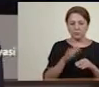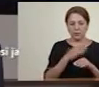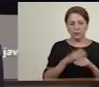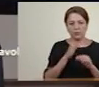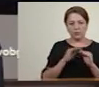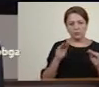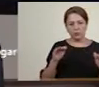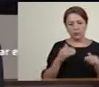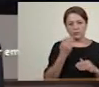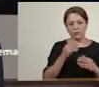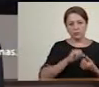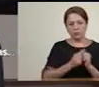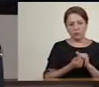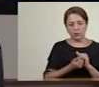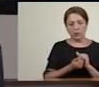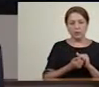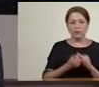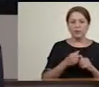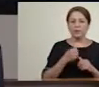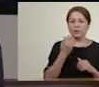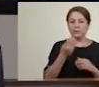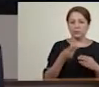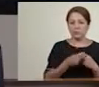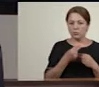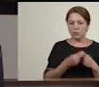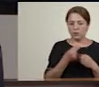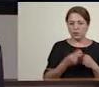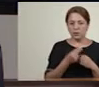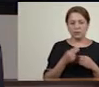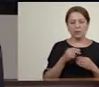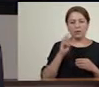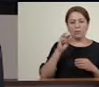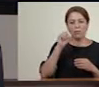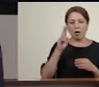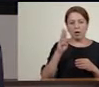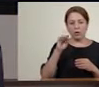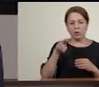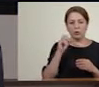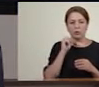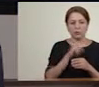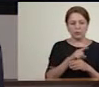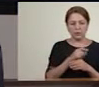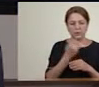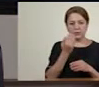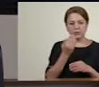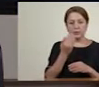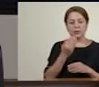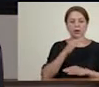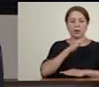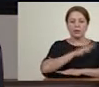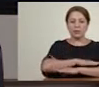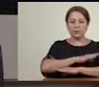olgan, siz o'qib o'rgangan maqol va topshiriqlar sizning tarbiyangizga xizmat qilar